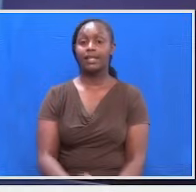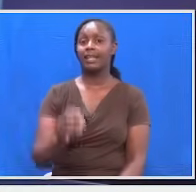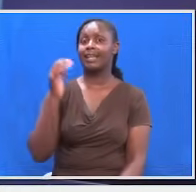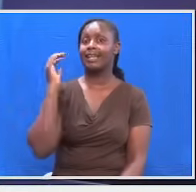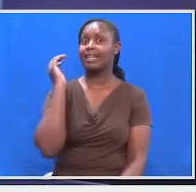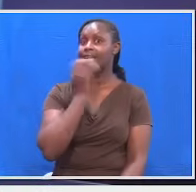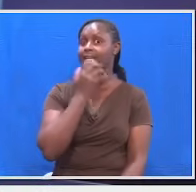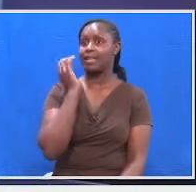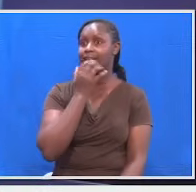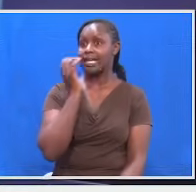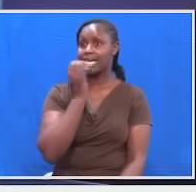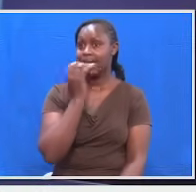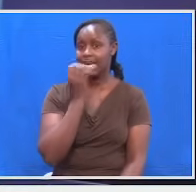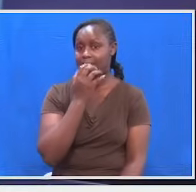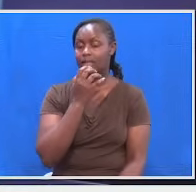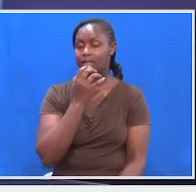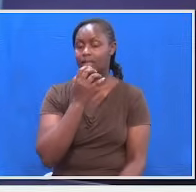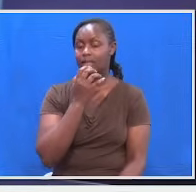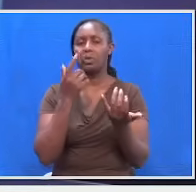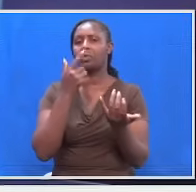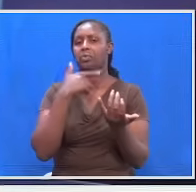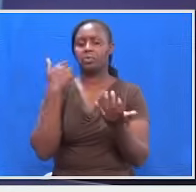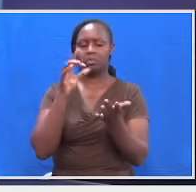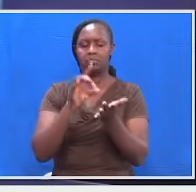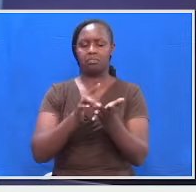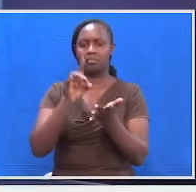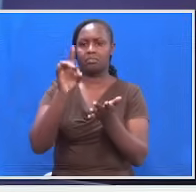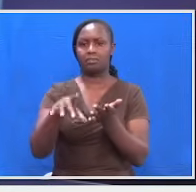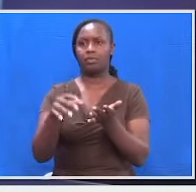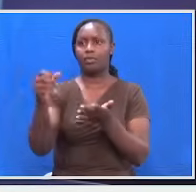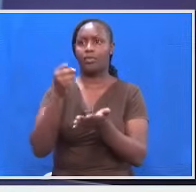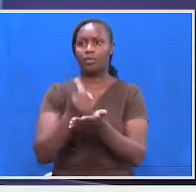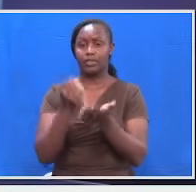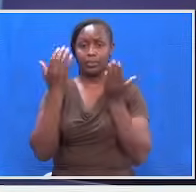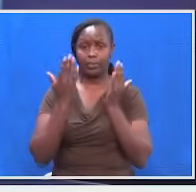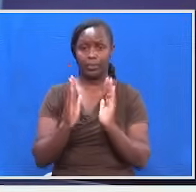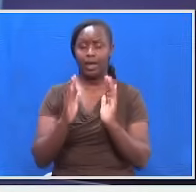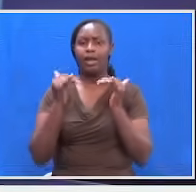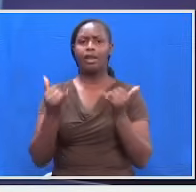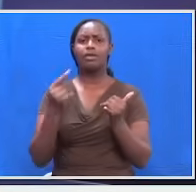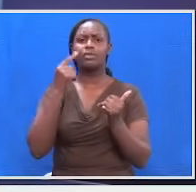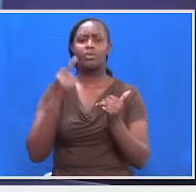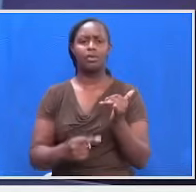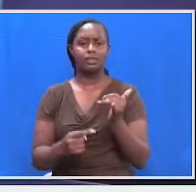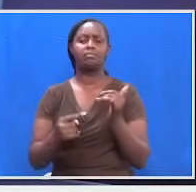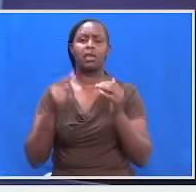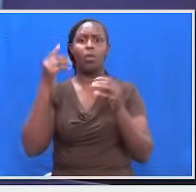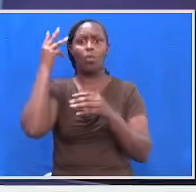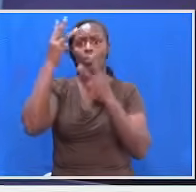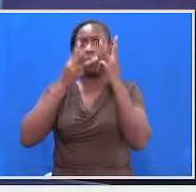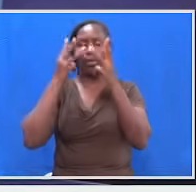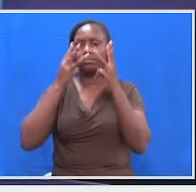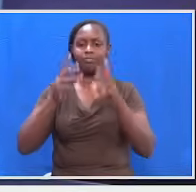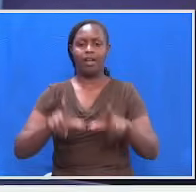Rais Rigathi Gachagua ambaye alitimuliwa ofisini ameibua hofisi kuhusu maisha yake, akitoa maelezo kuwa iwapo